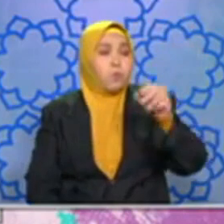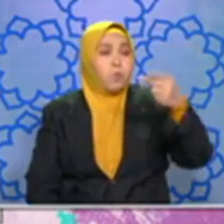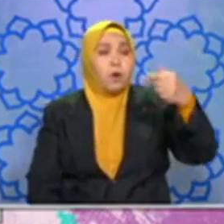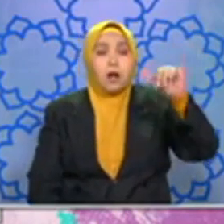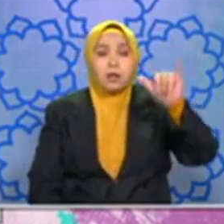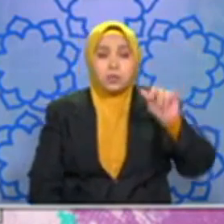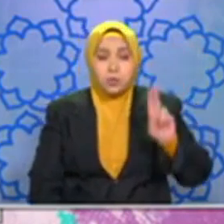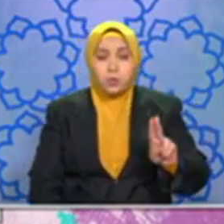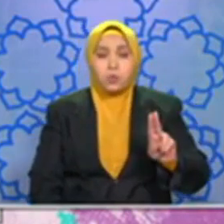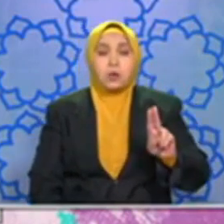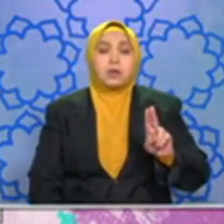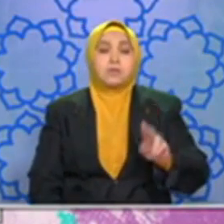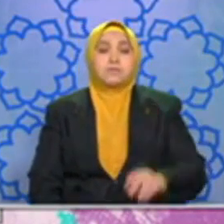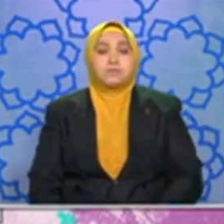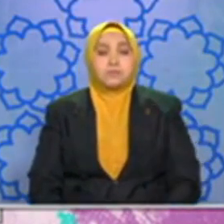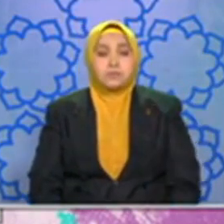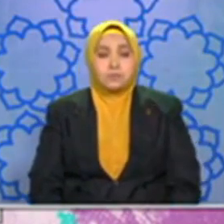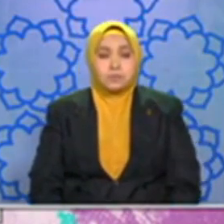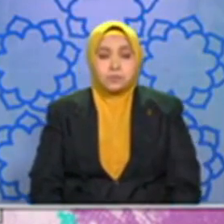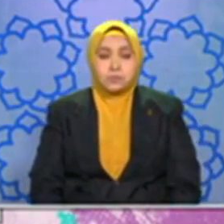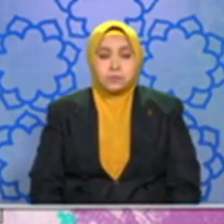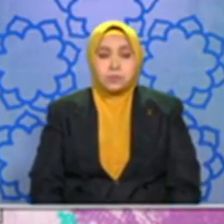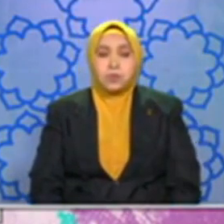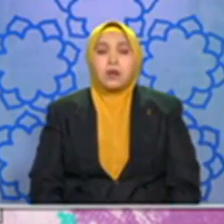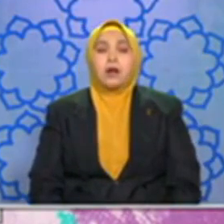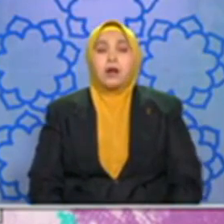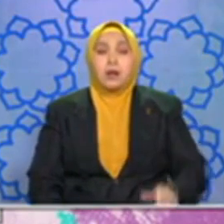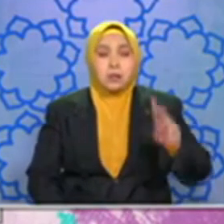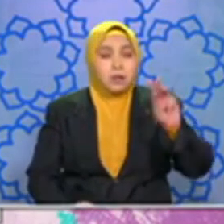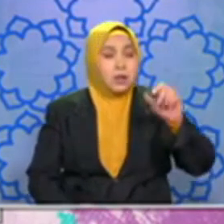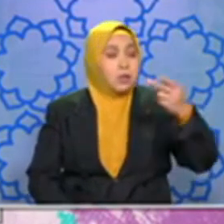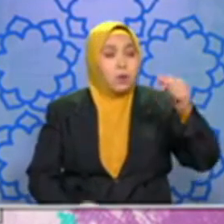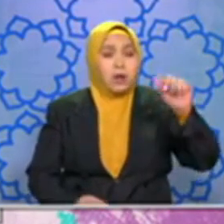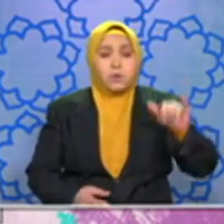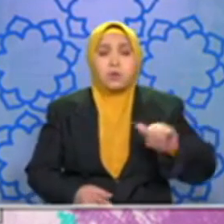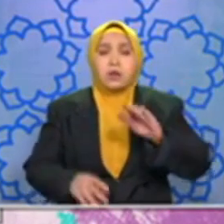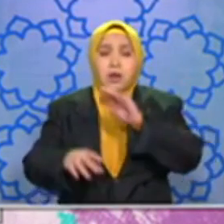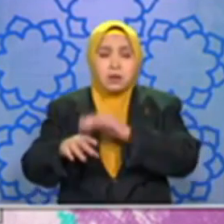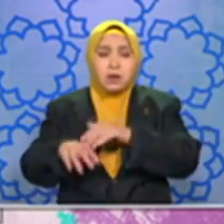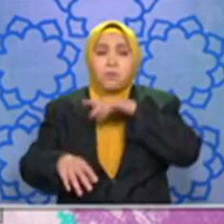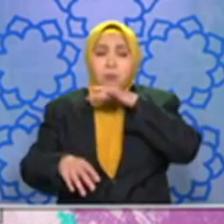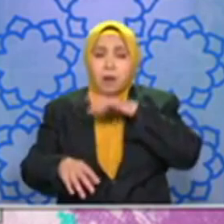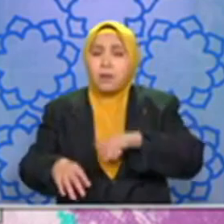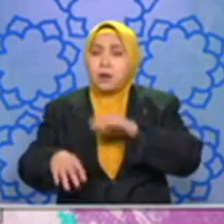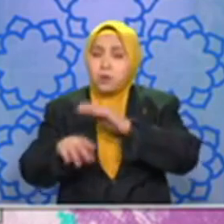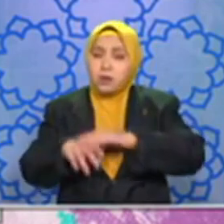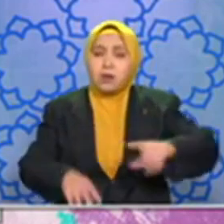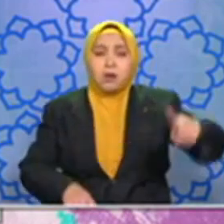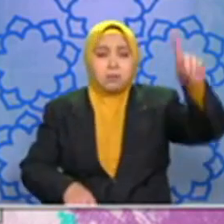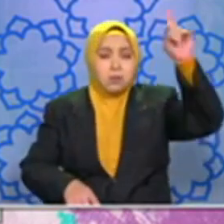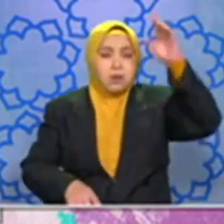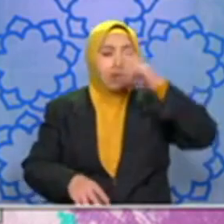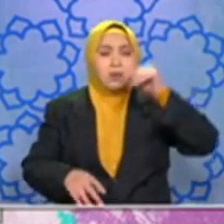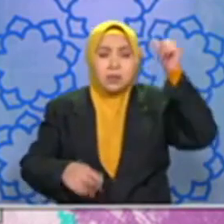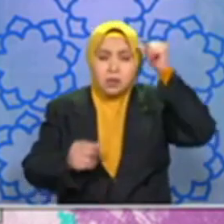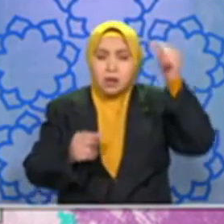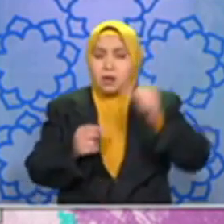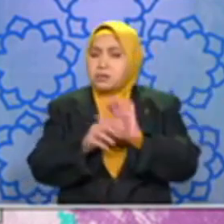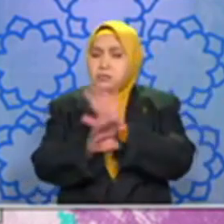من الحكمة ولا تجعل مع الله